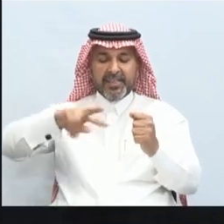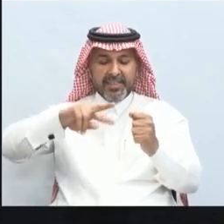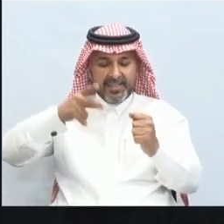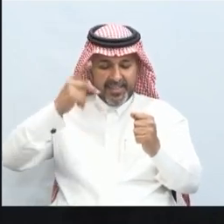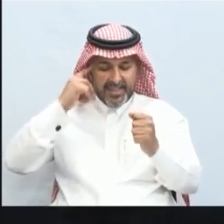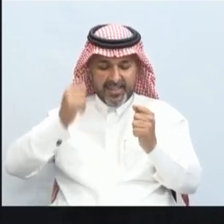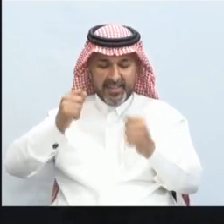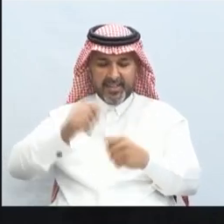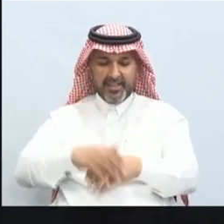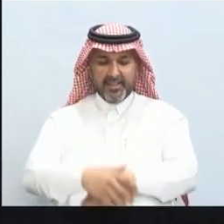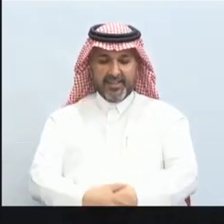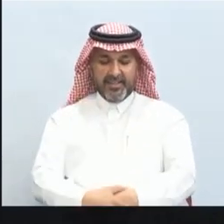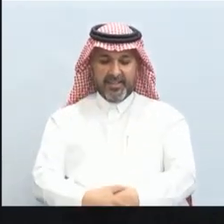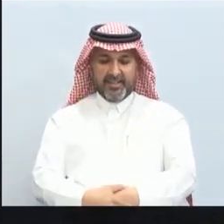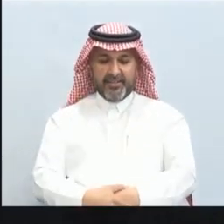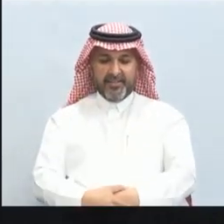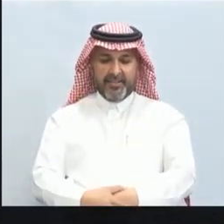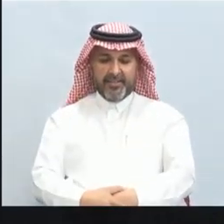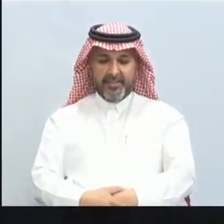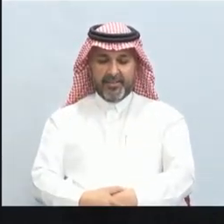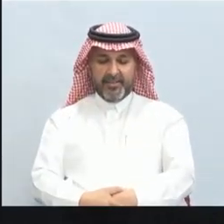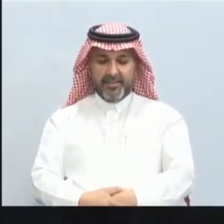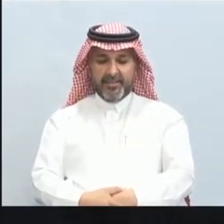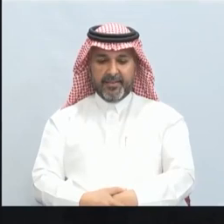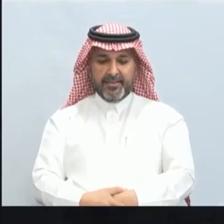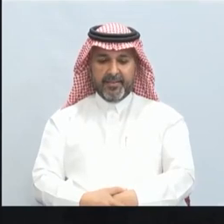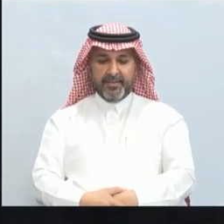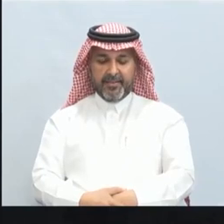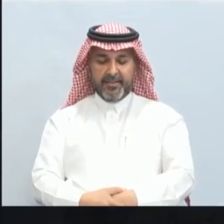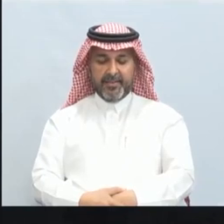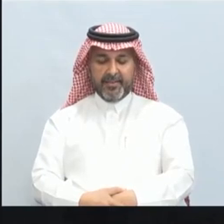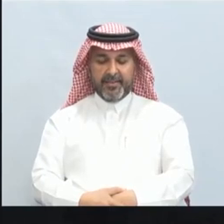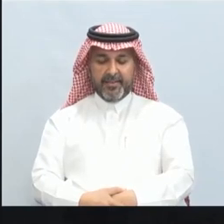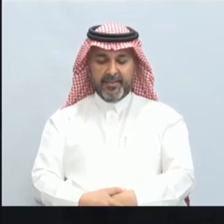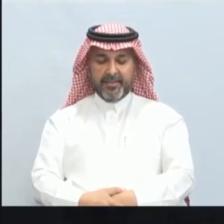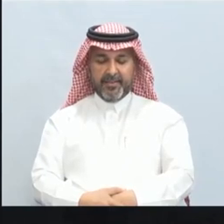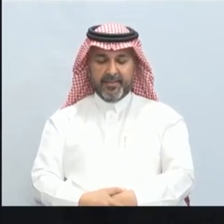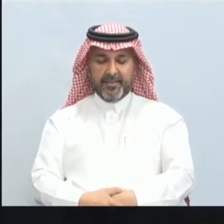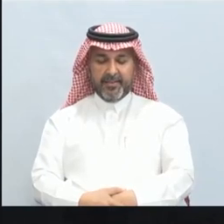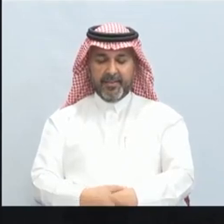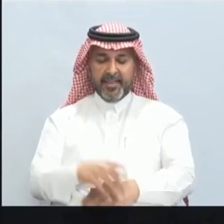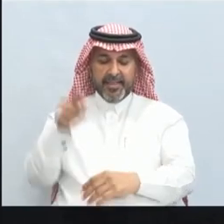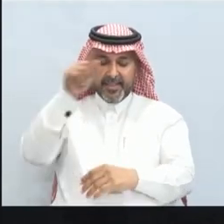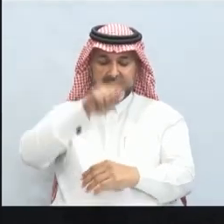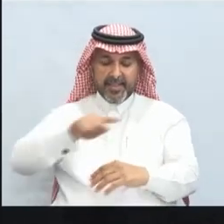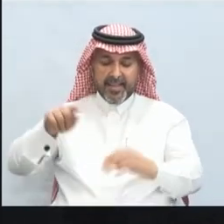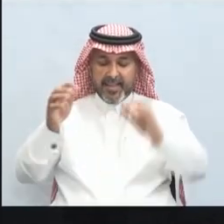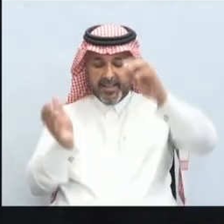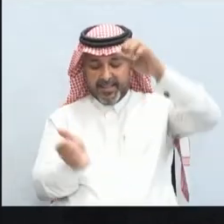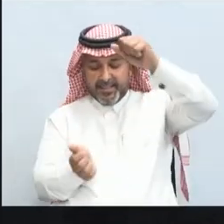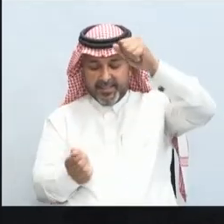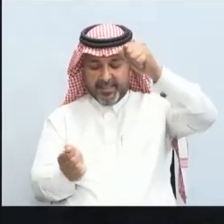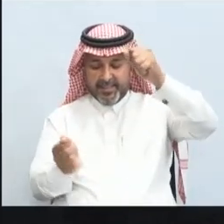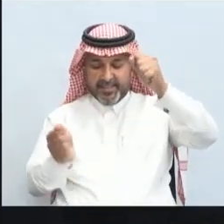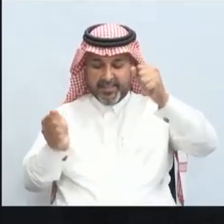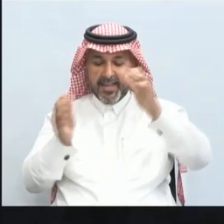الترتيب الاول عن الترتيب الثاني اذا دائما في التباديل الدائري يتسم سؤال التباديل الدائري انه ما في نقطه